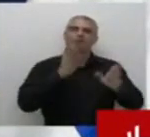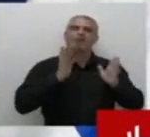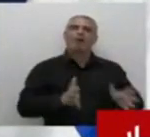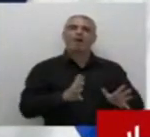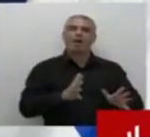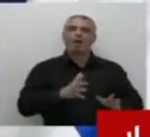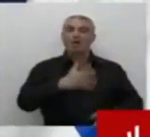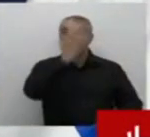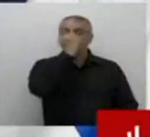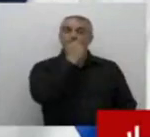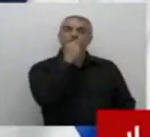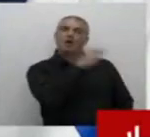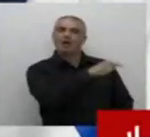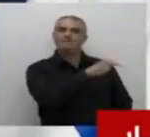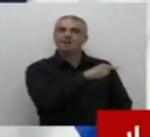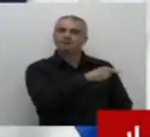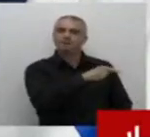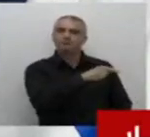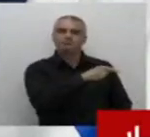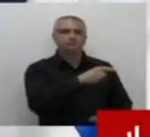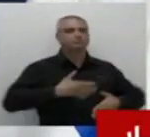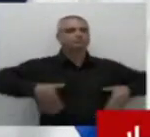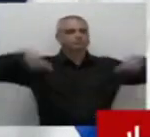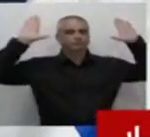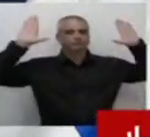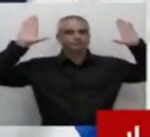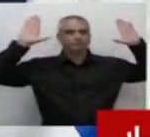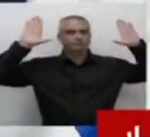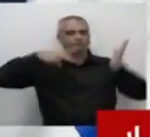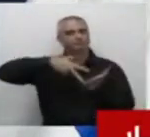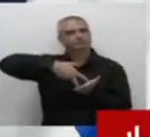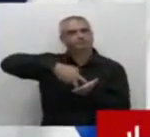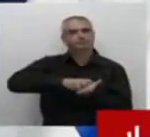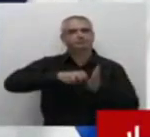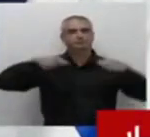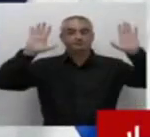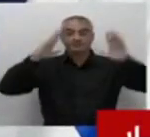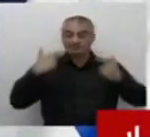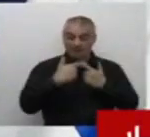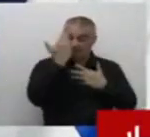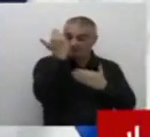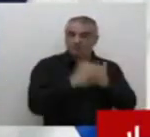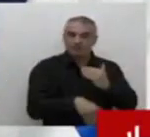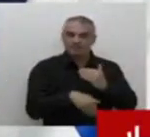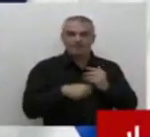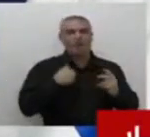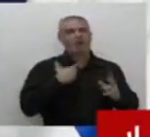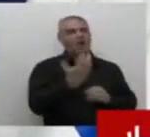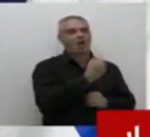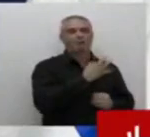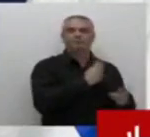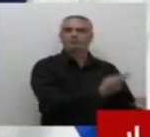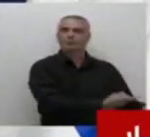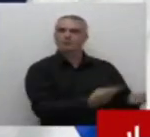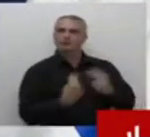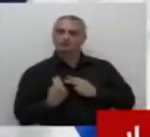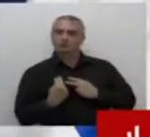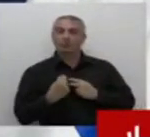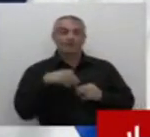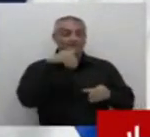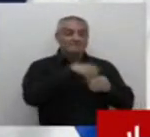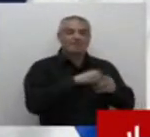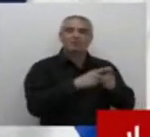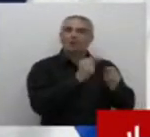حتى نقوم بكل مهماتنا حتى اخضاع حماس في هذه الحرب واعاده